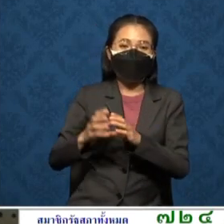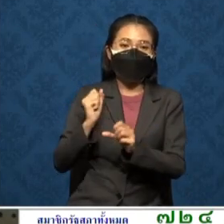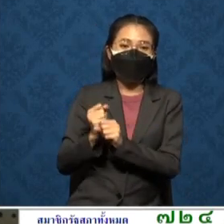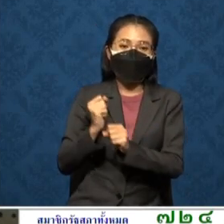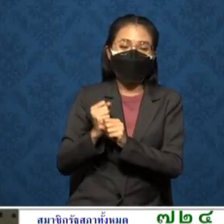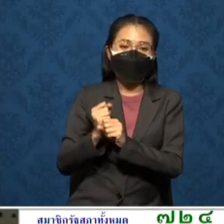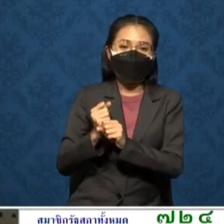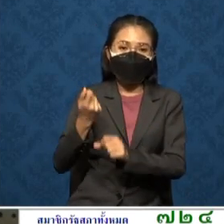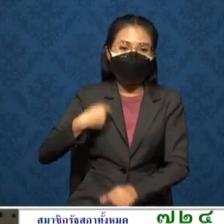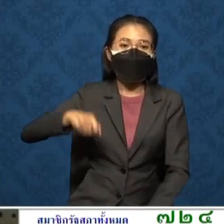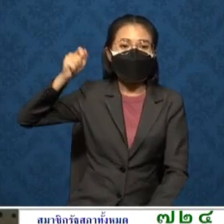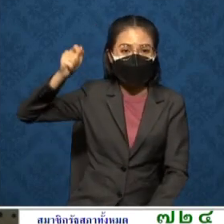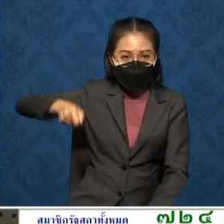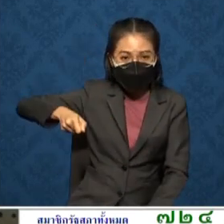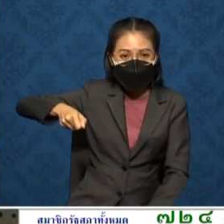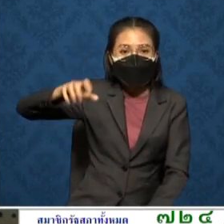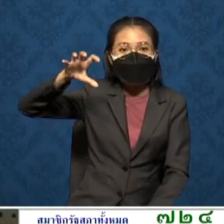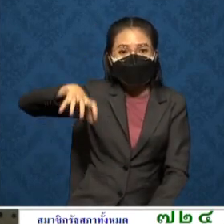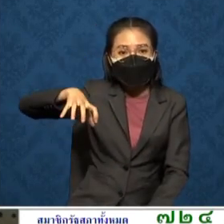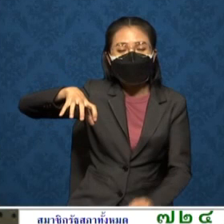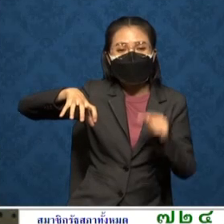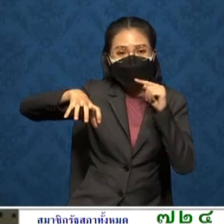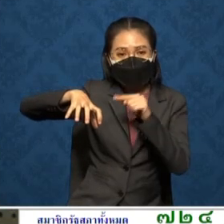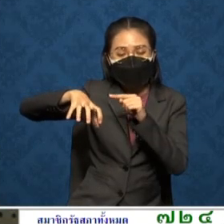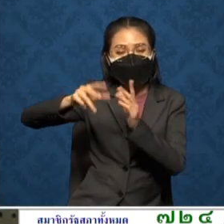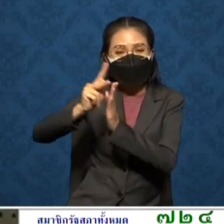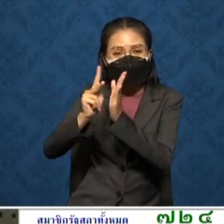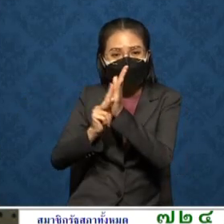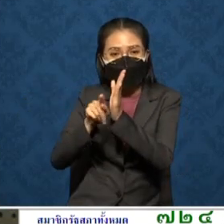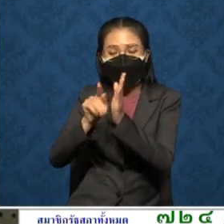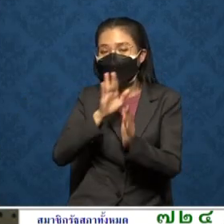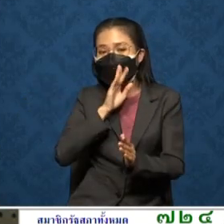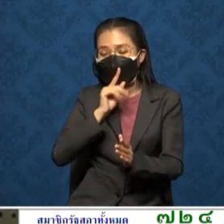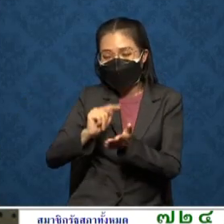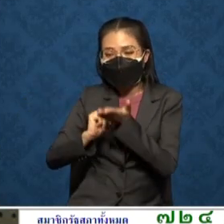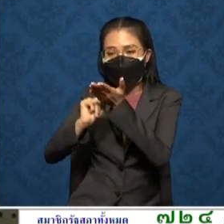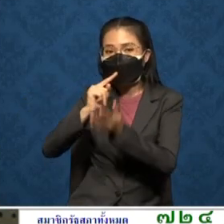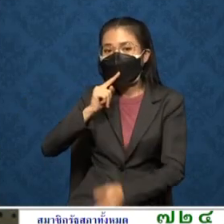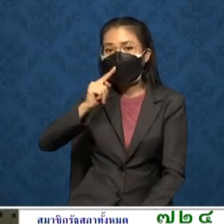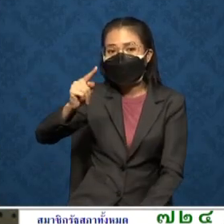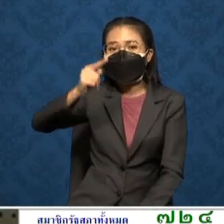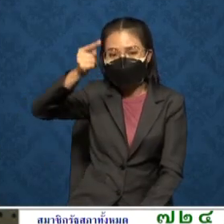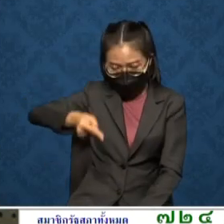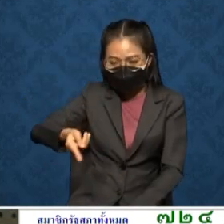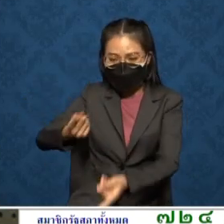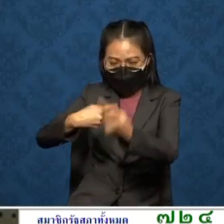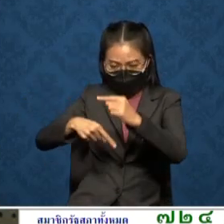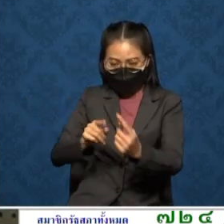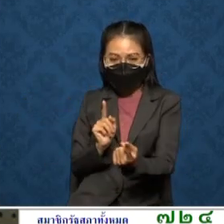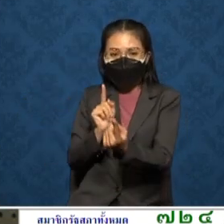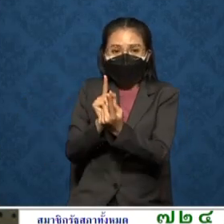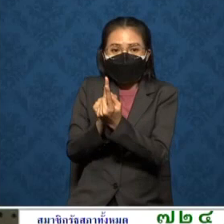ก็สามารถจำแนกในพระราชกฤษฎีกาได้ว่าถ้ายื่นคำฟ้องจะต้องมาแสดงตนปรากฏตั